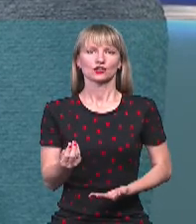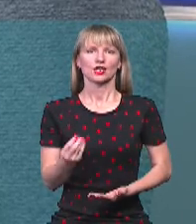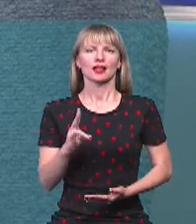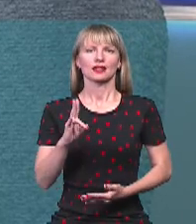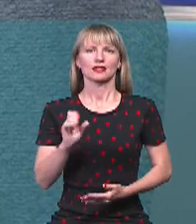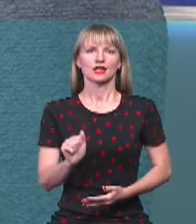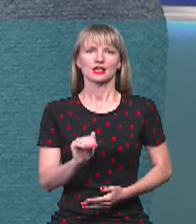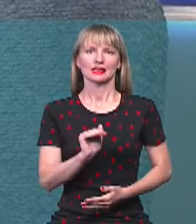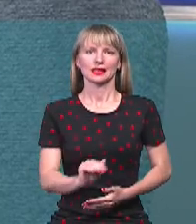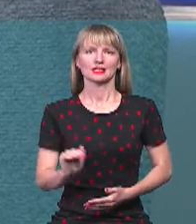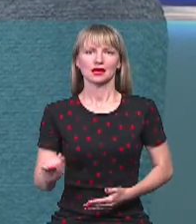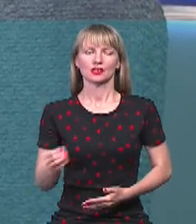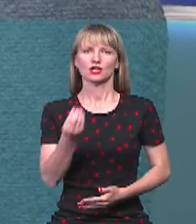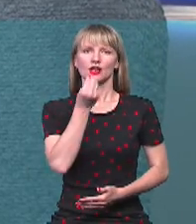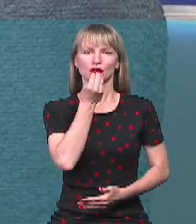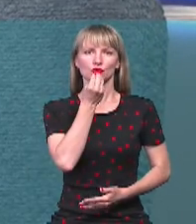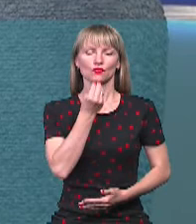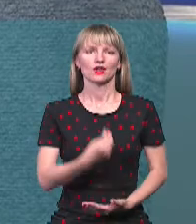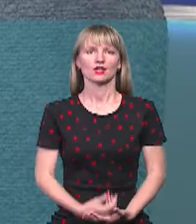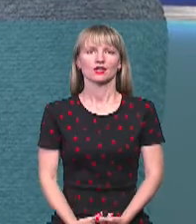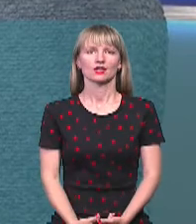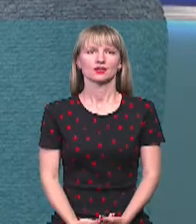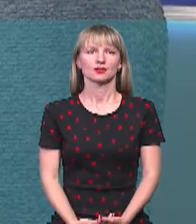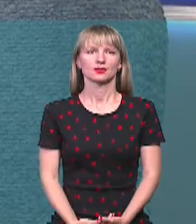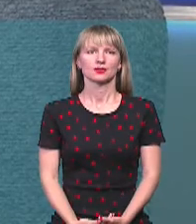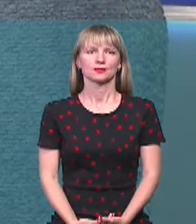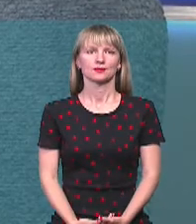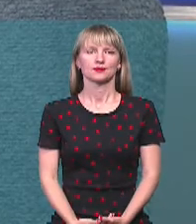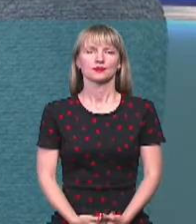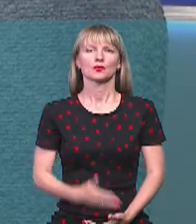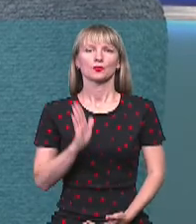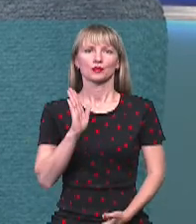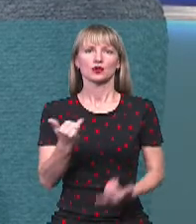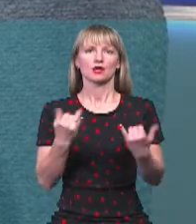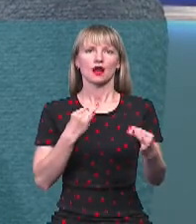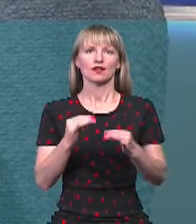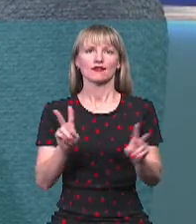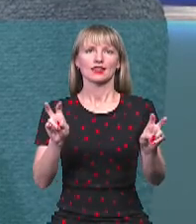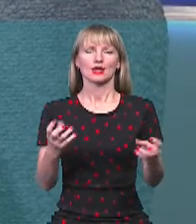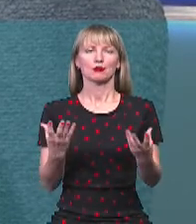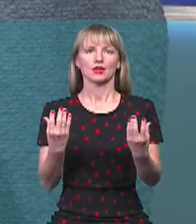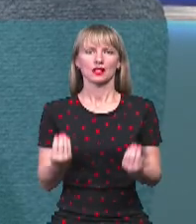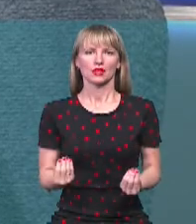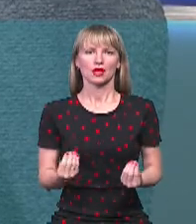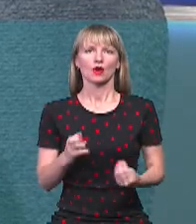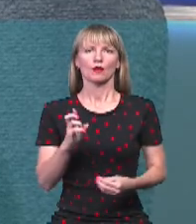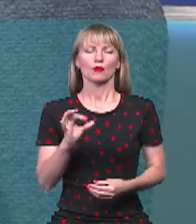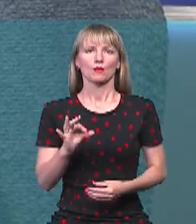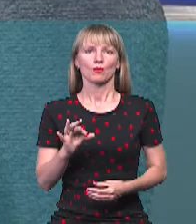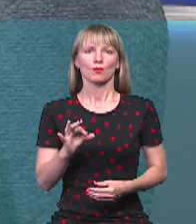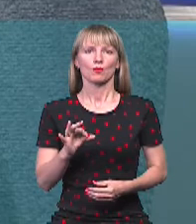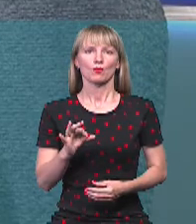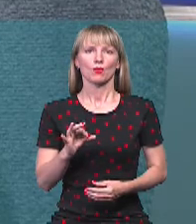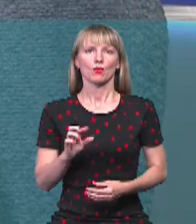на дитяче харчування. Будемо говорити сьогодні у темі дня. Бо борщ